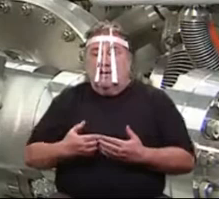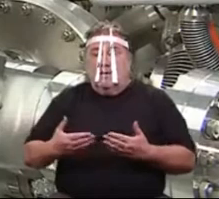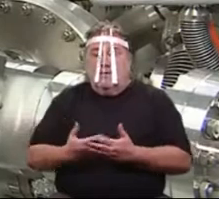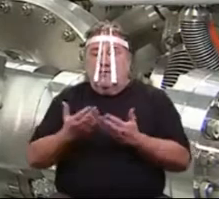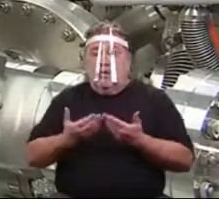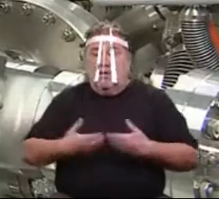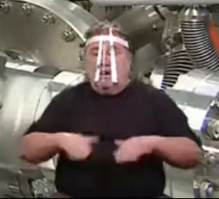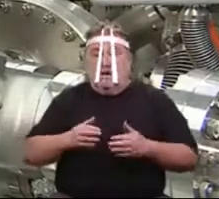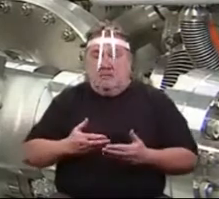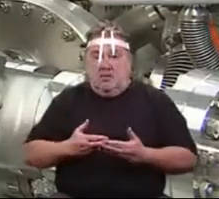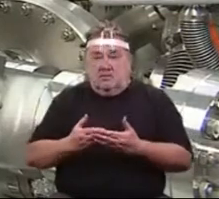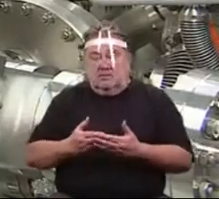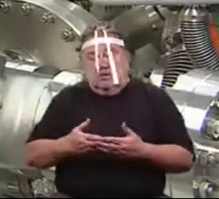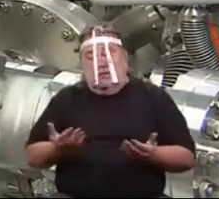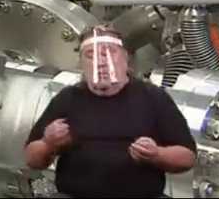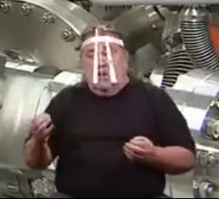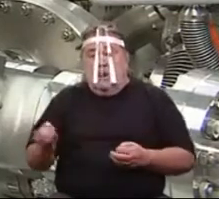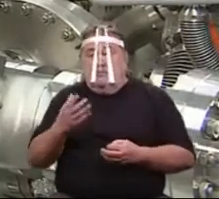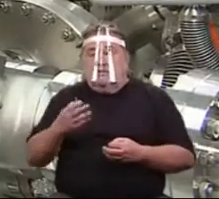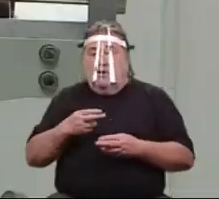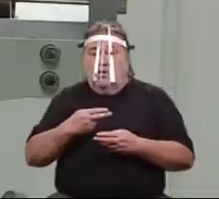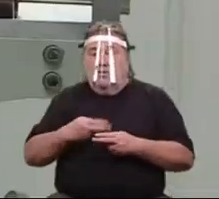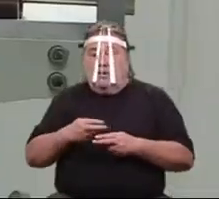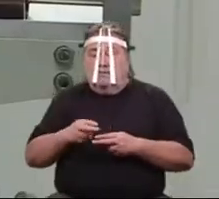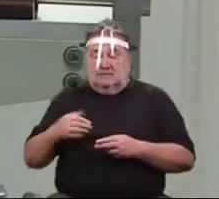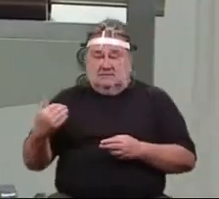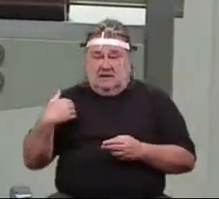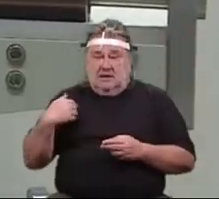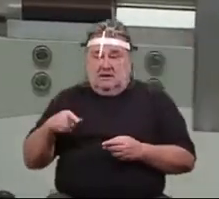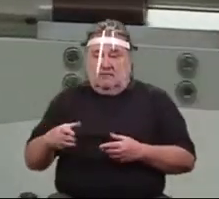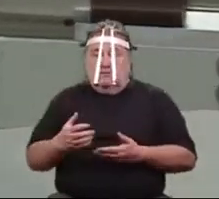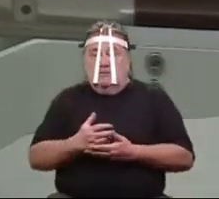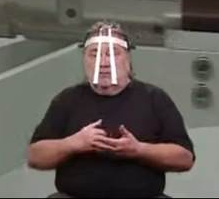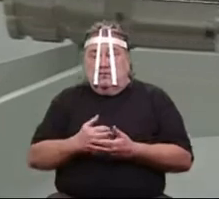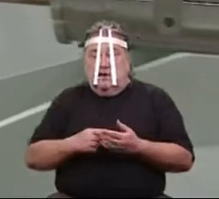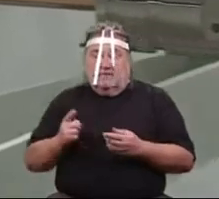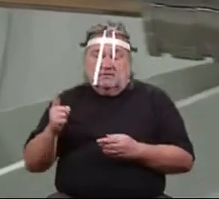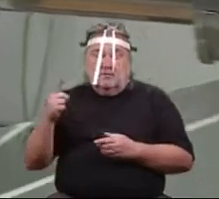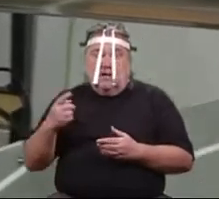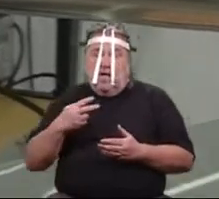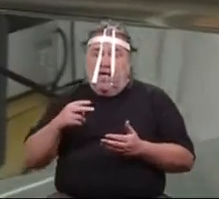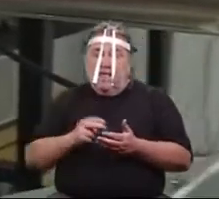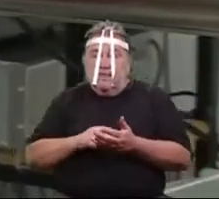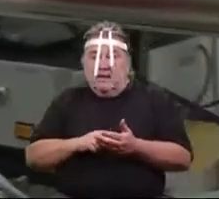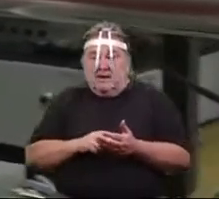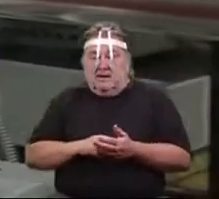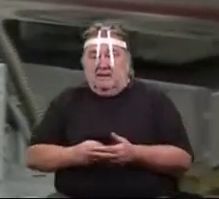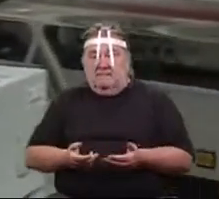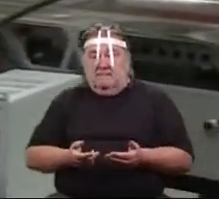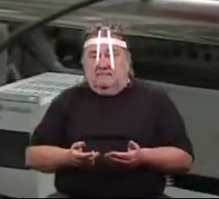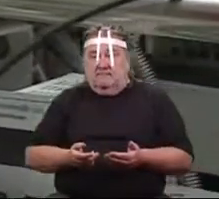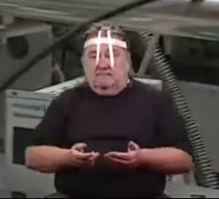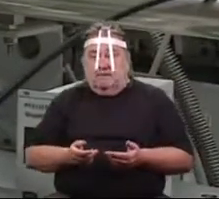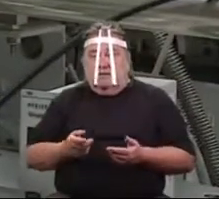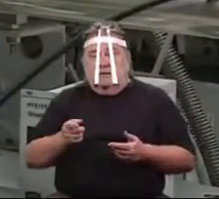respirátorů a dalších ochranných pomůcek nebo k lepší údržbě těch stávajících. Když se používá vysoká energie, tak se dá říct,